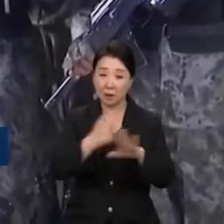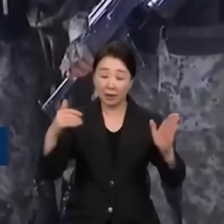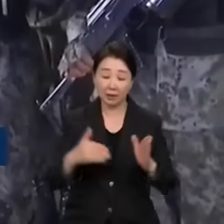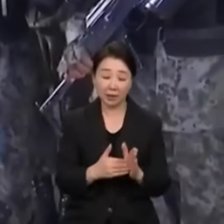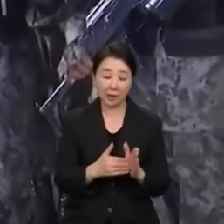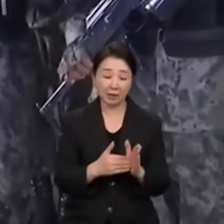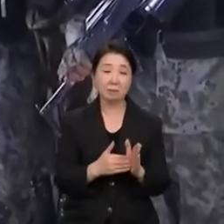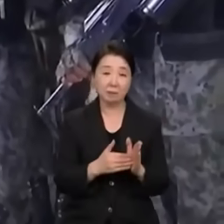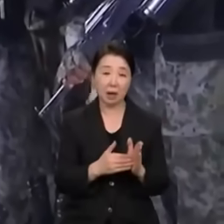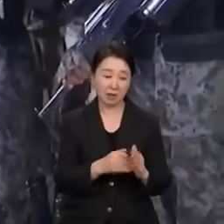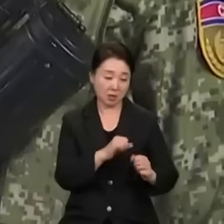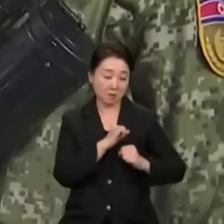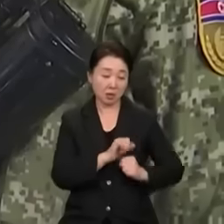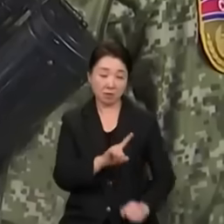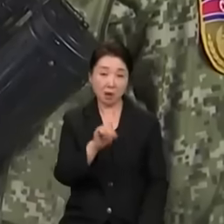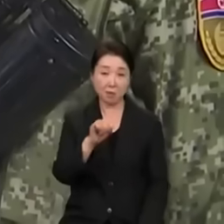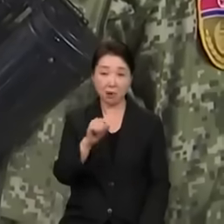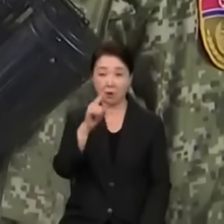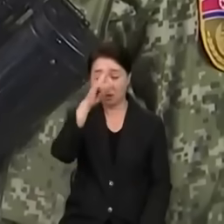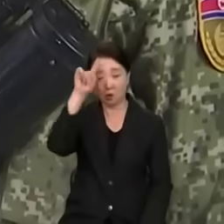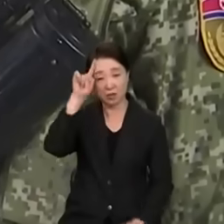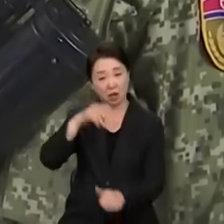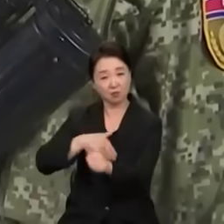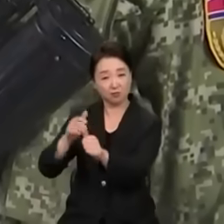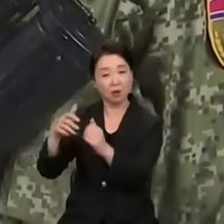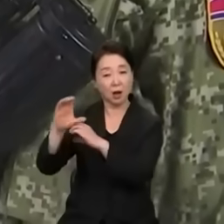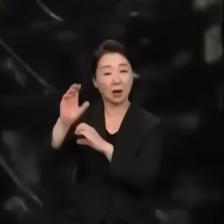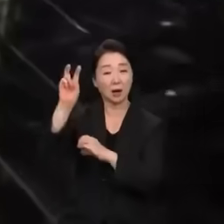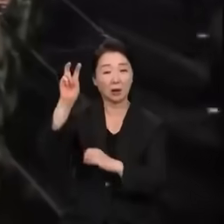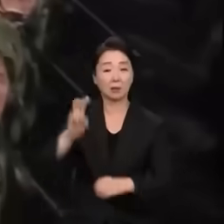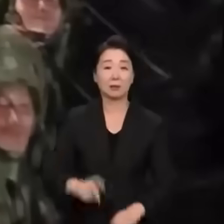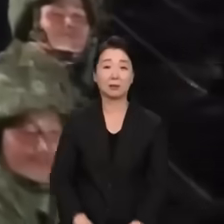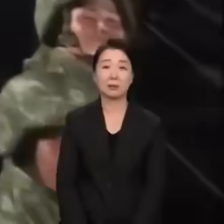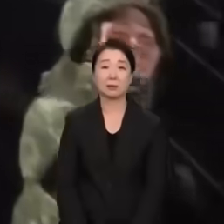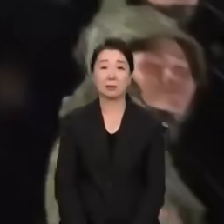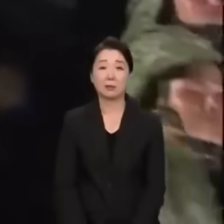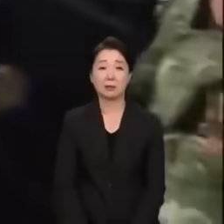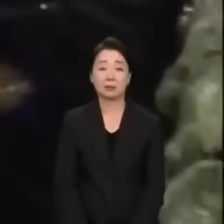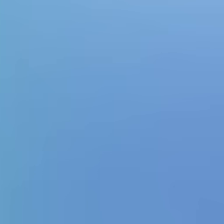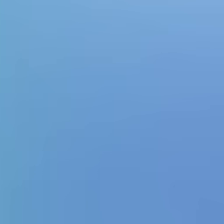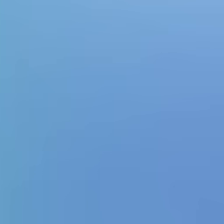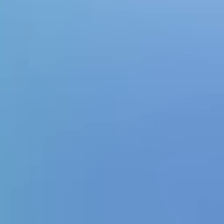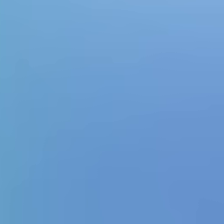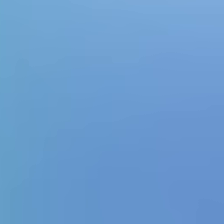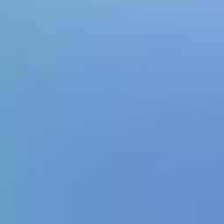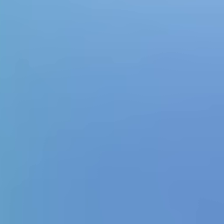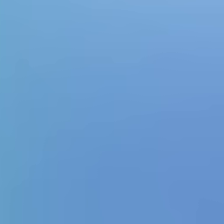만 명을 러시아에 보낼 것으로 전망했습니다. JTBC 이지은입니다.